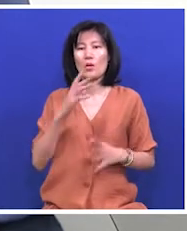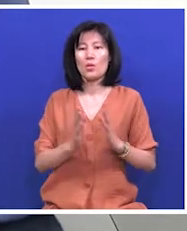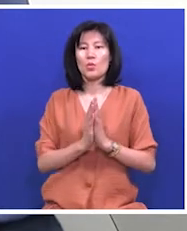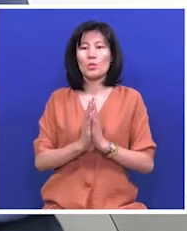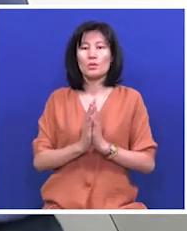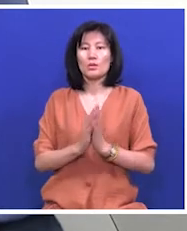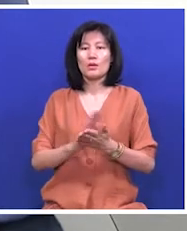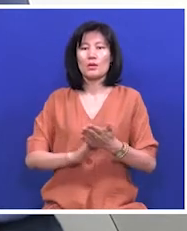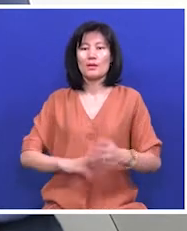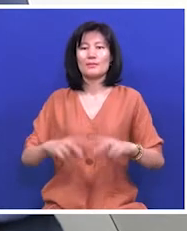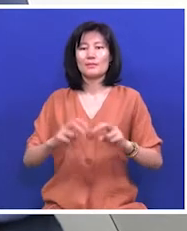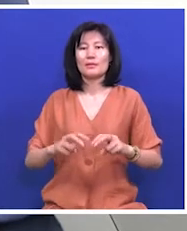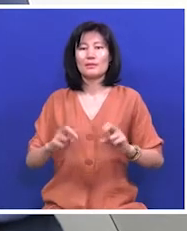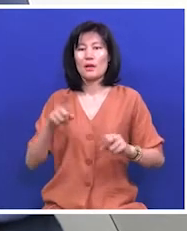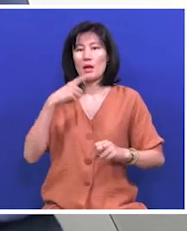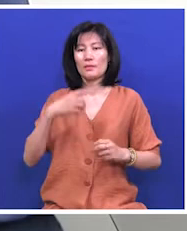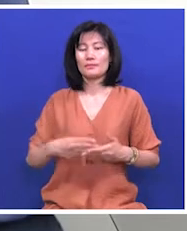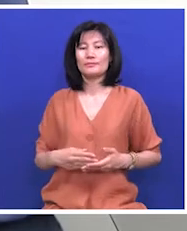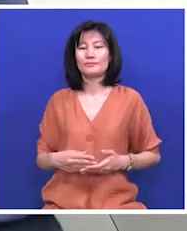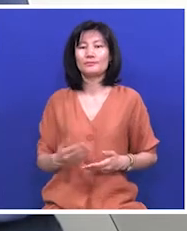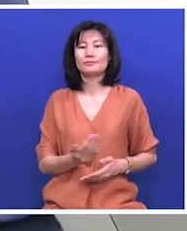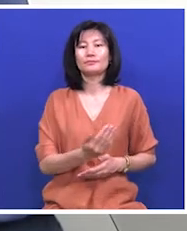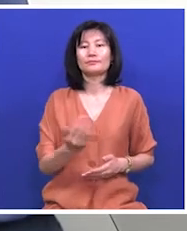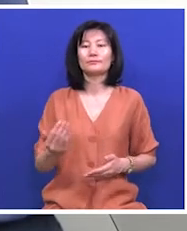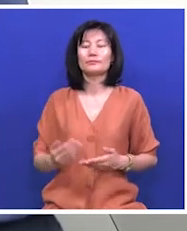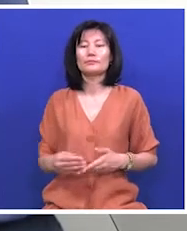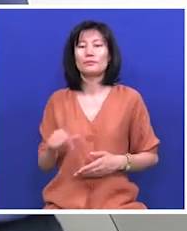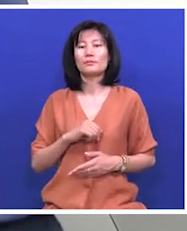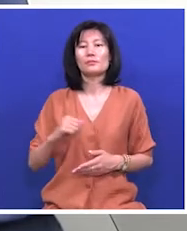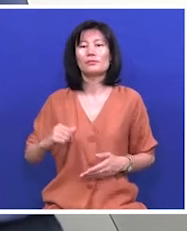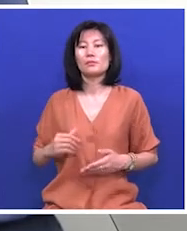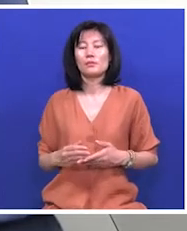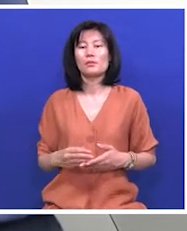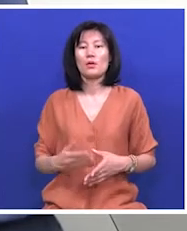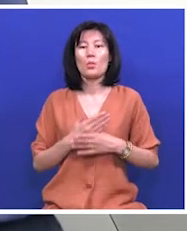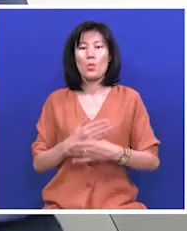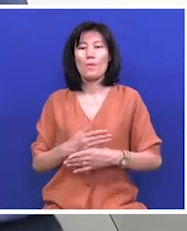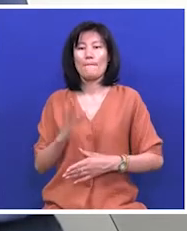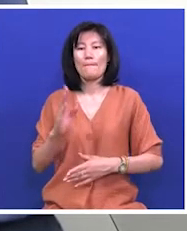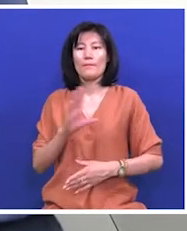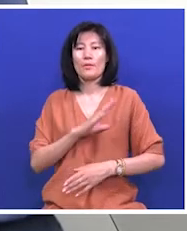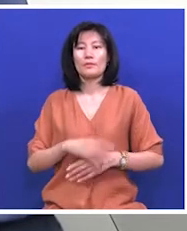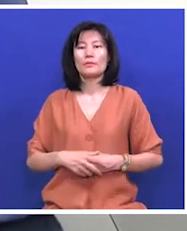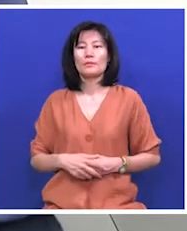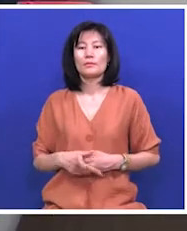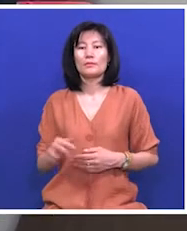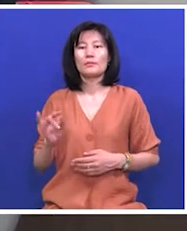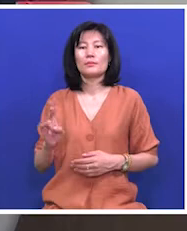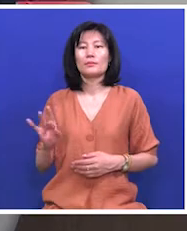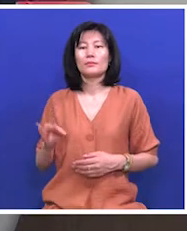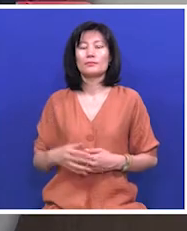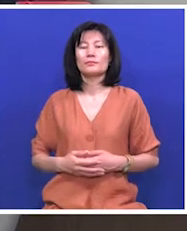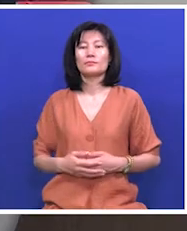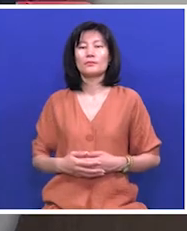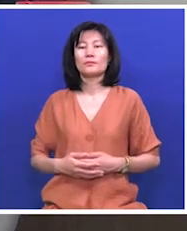Шағымданыңыздар, өтініш білдіріңіздер, біз тексереміз. Міндет түрде сіздерге өз құзыретімізде көмегіміз тигізетін боламыз. Абай